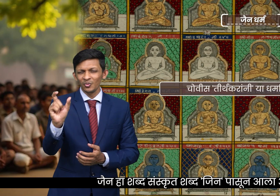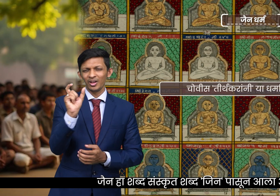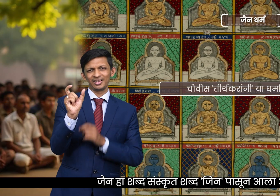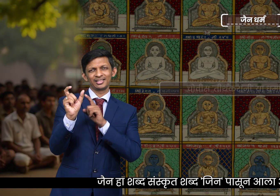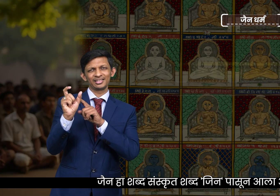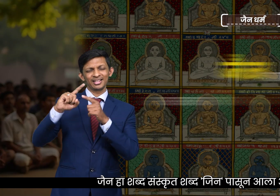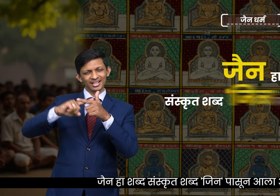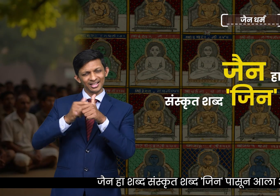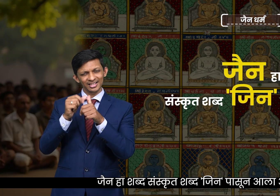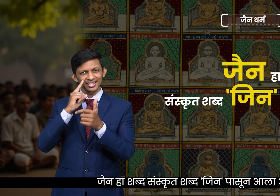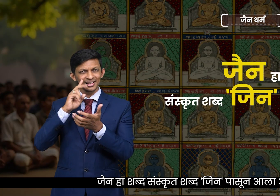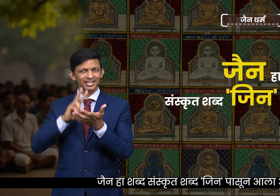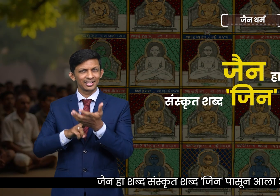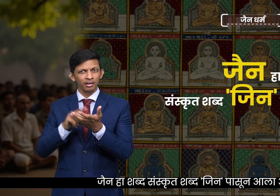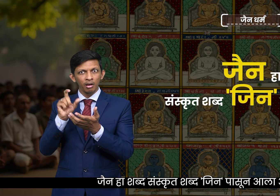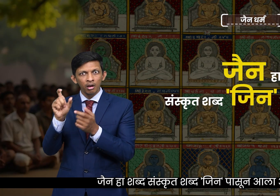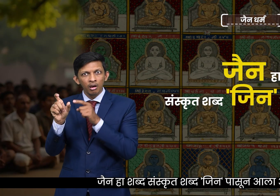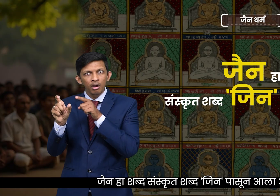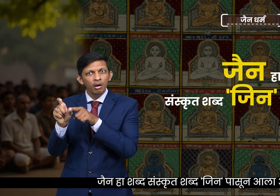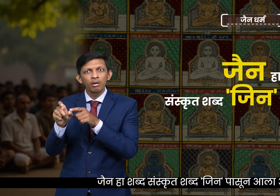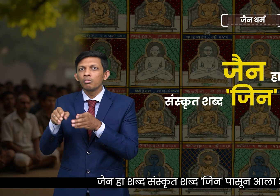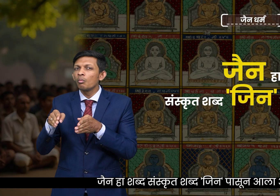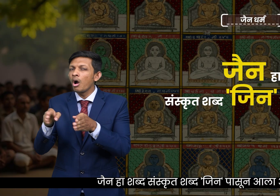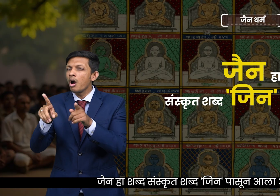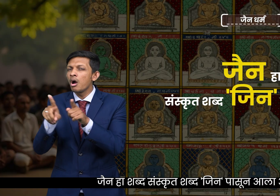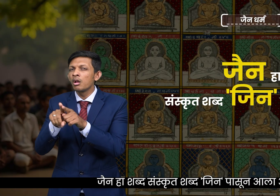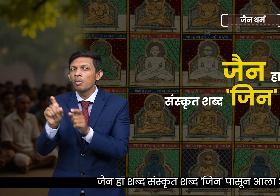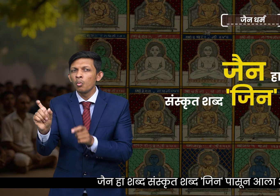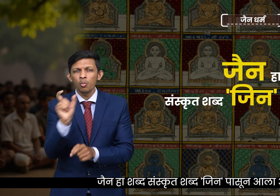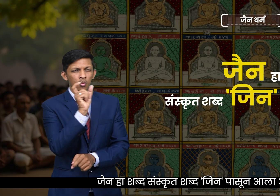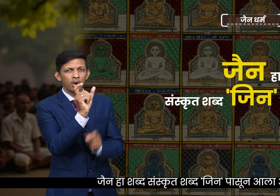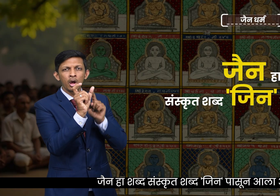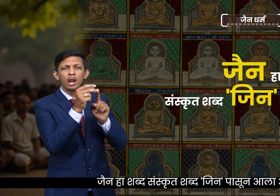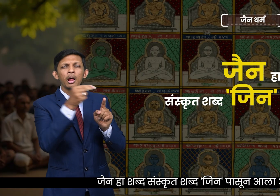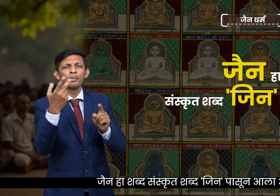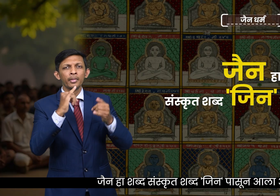जैन हा शब्द संस्कृत शब्द जिन पासून आला आहे.